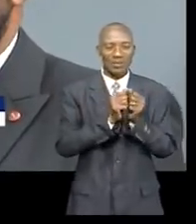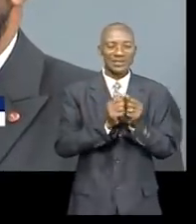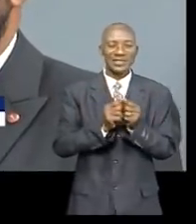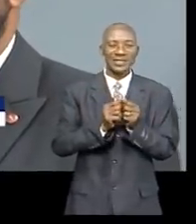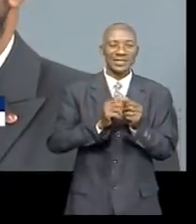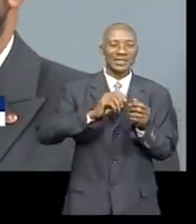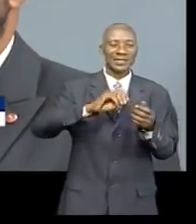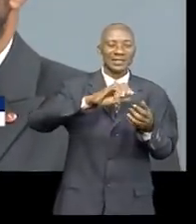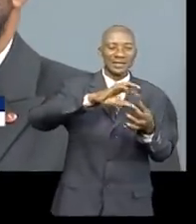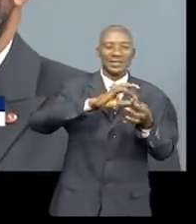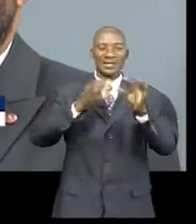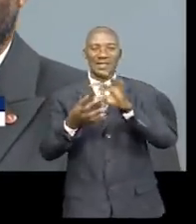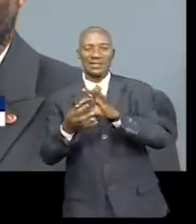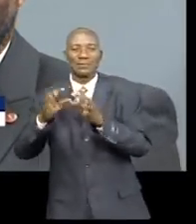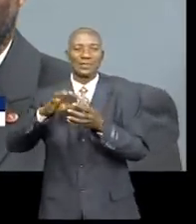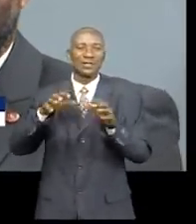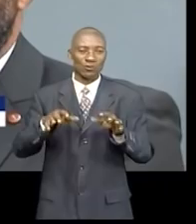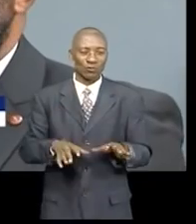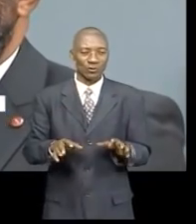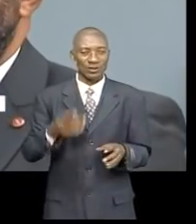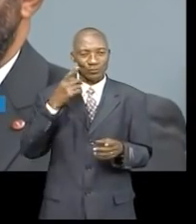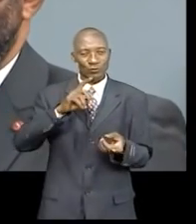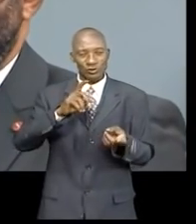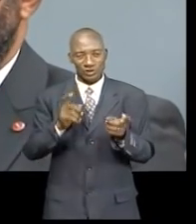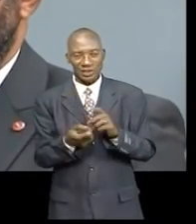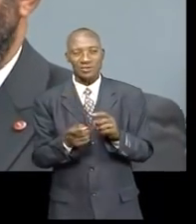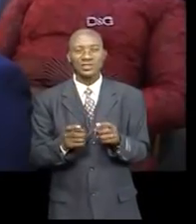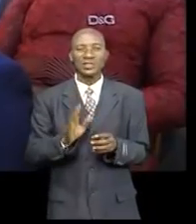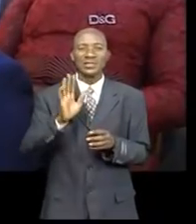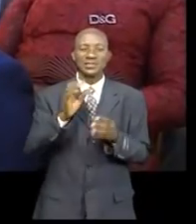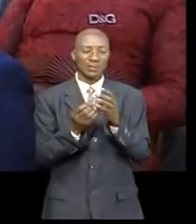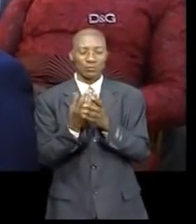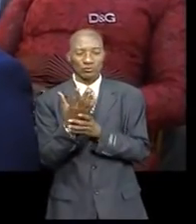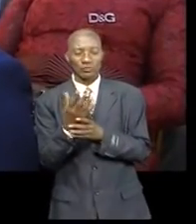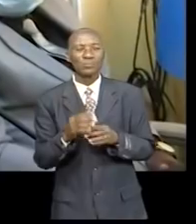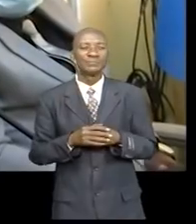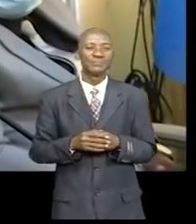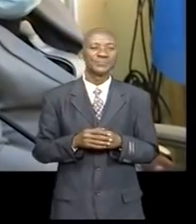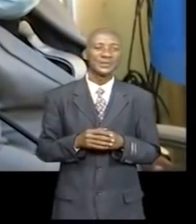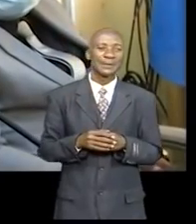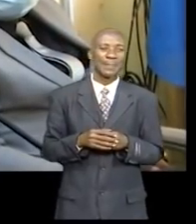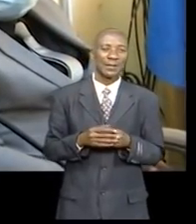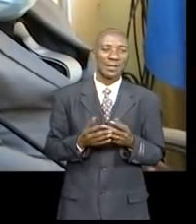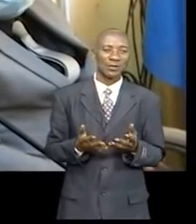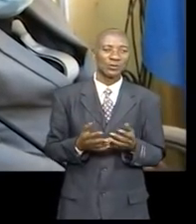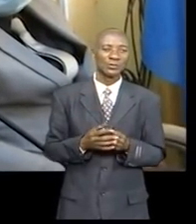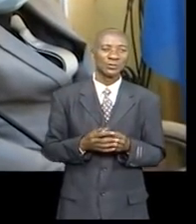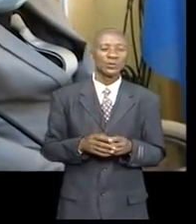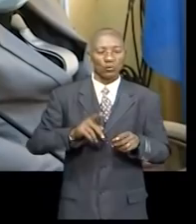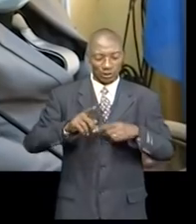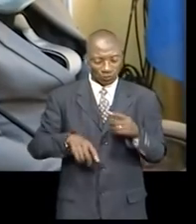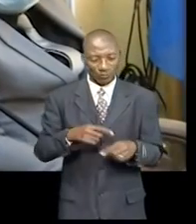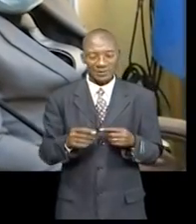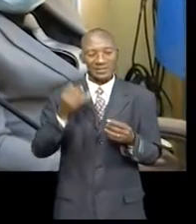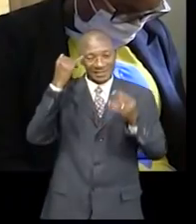à ce que nous puissions transformer toute la production de notre pays. Le rapport provisoire de collecte de données dans